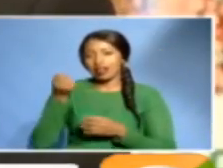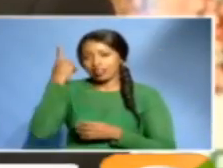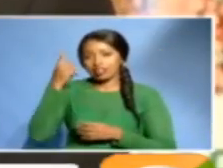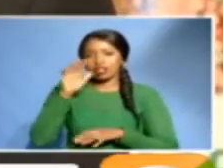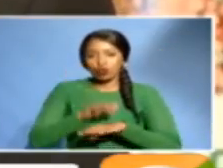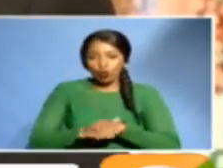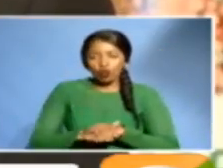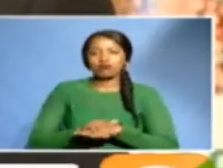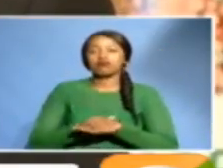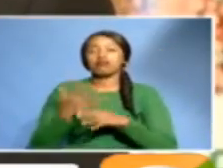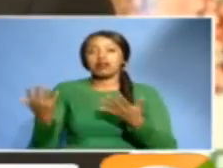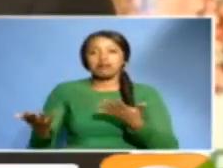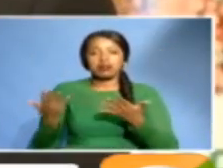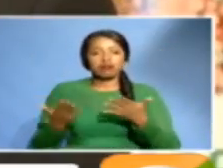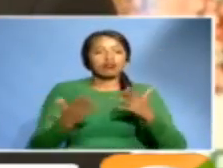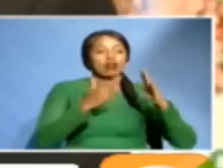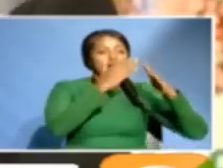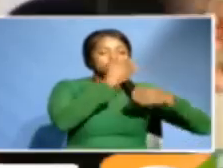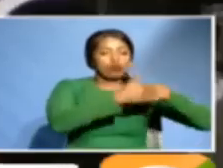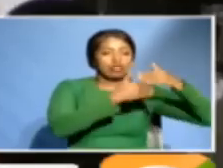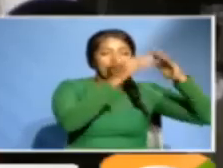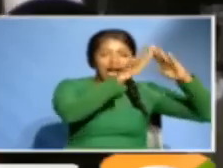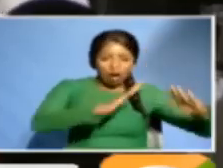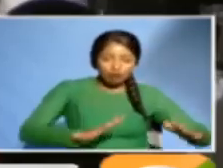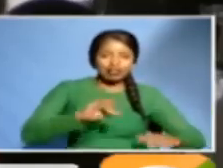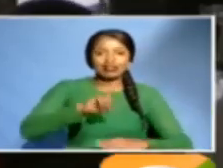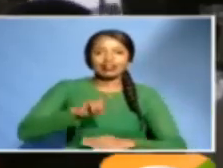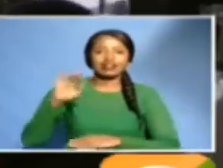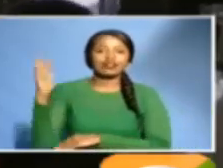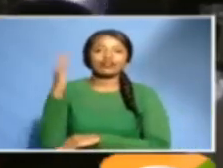construction, apartments.